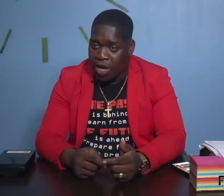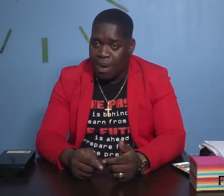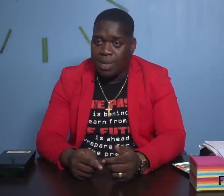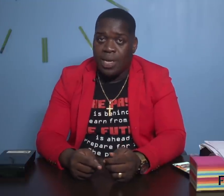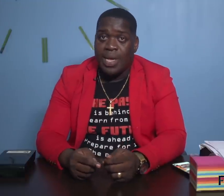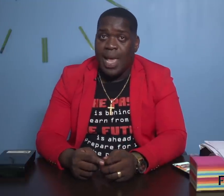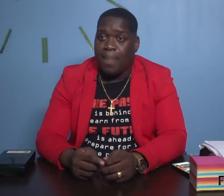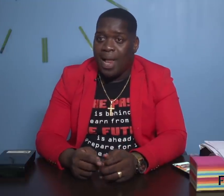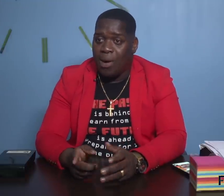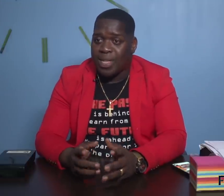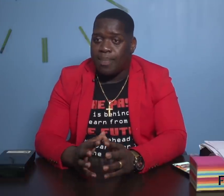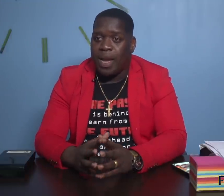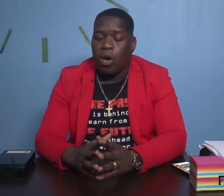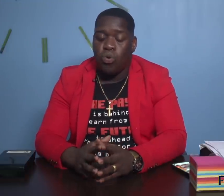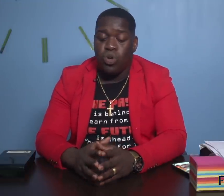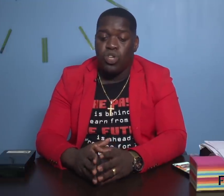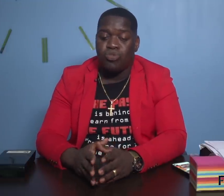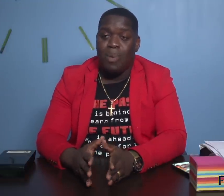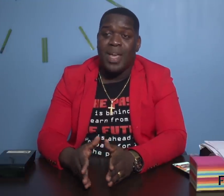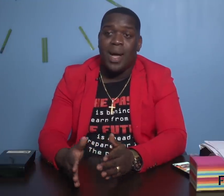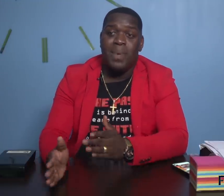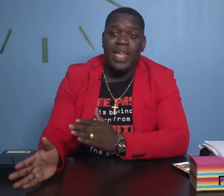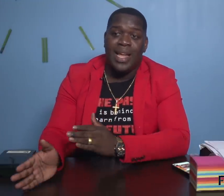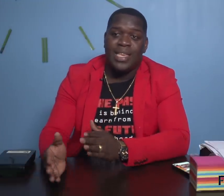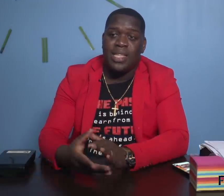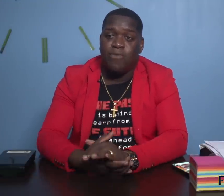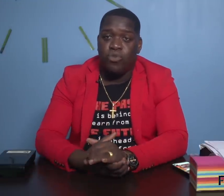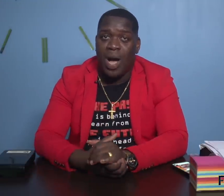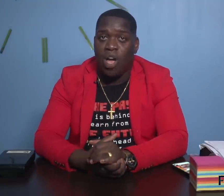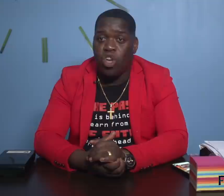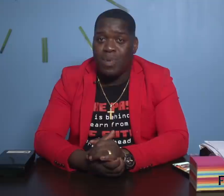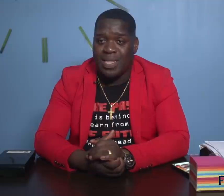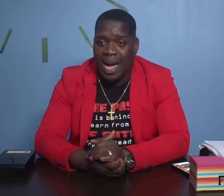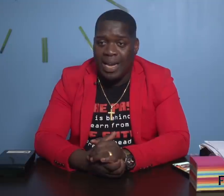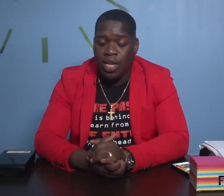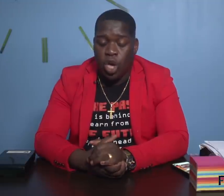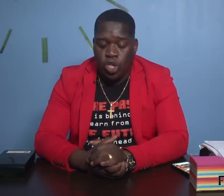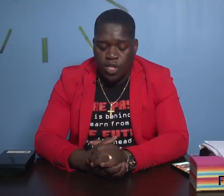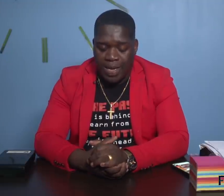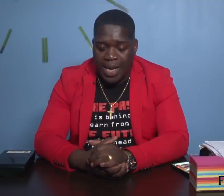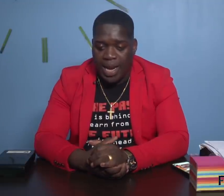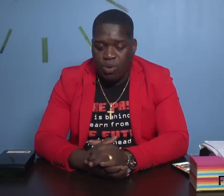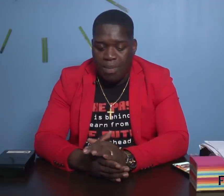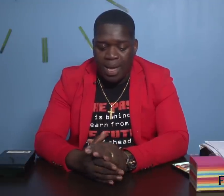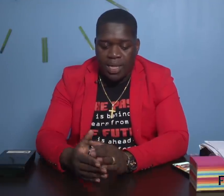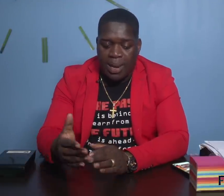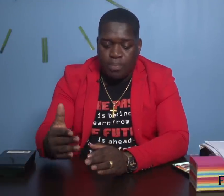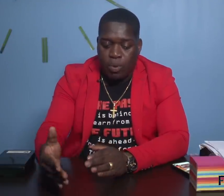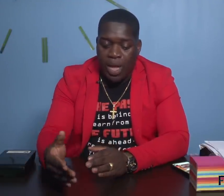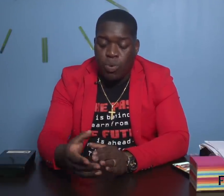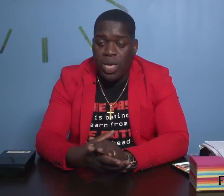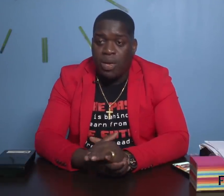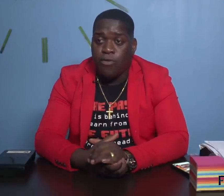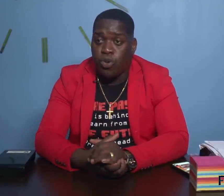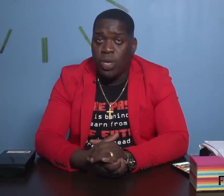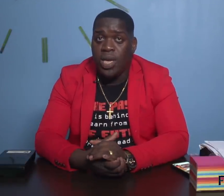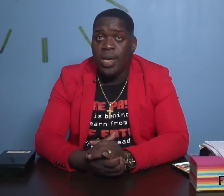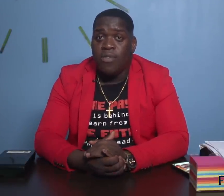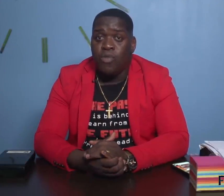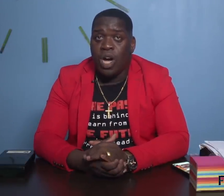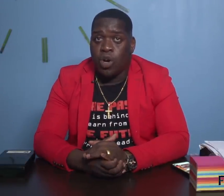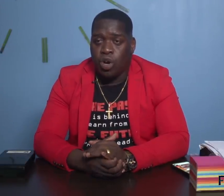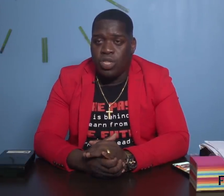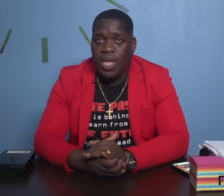boven Suriname, Jap Lawa Tapana Honi, dus wat de gebieden dat eten voor de uitbetaling. Dus vandaar dat we maken dat tweede week voor